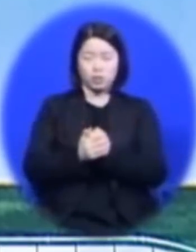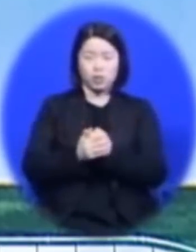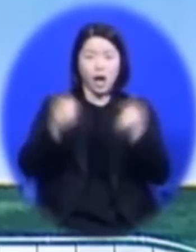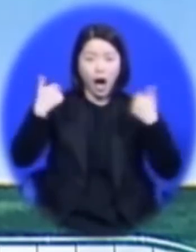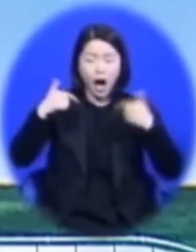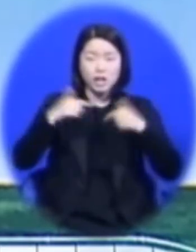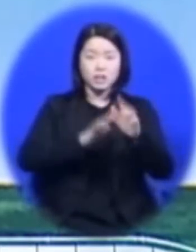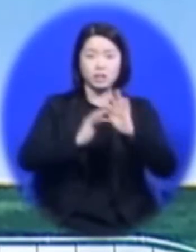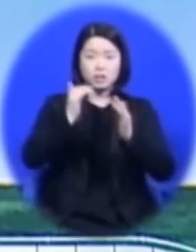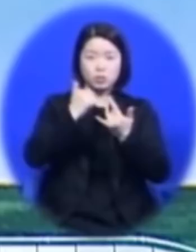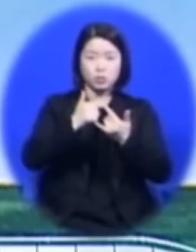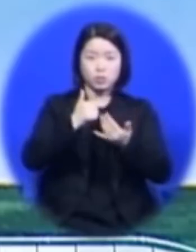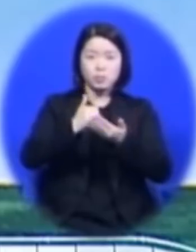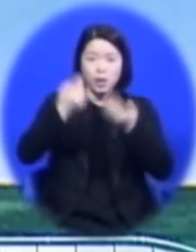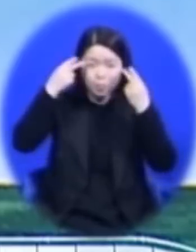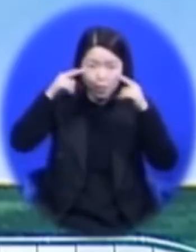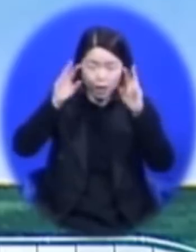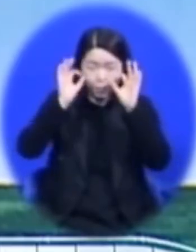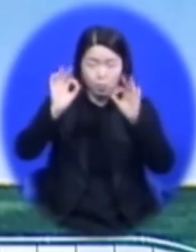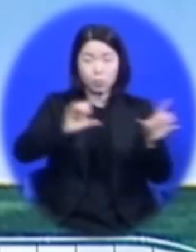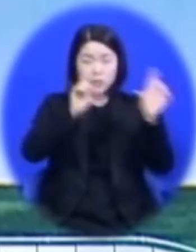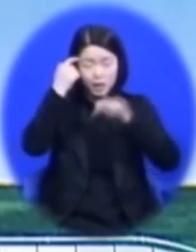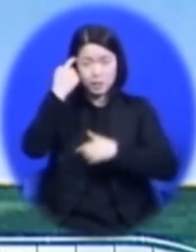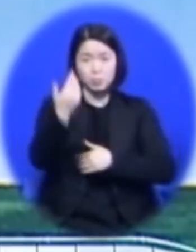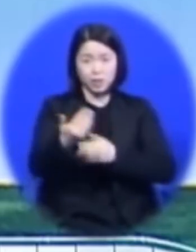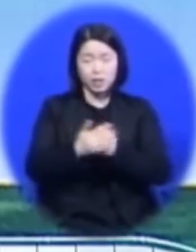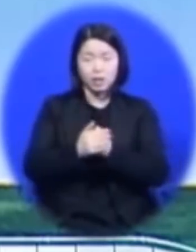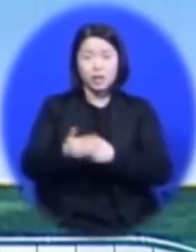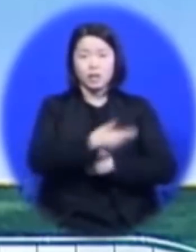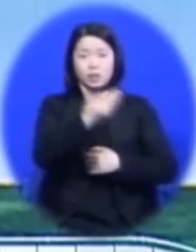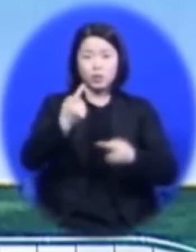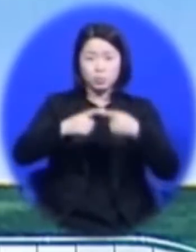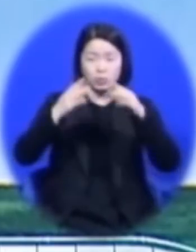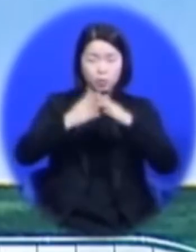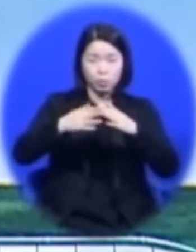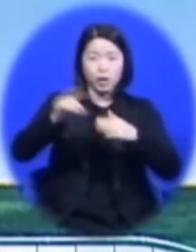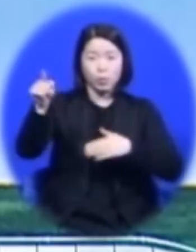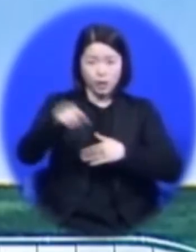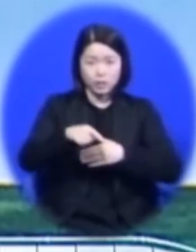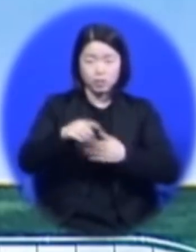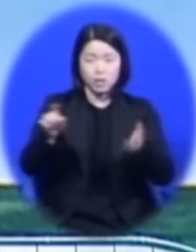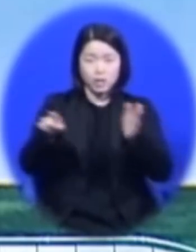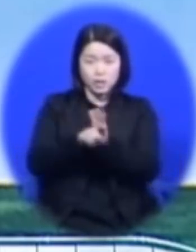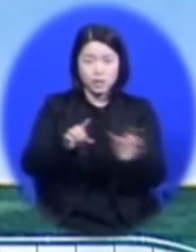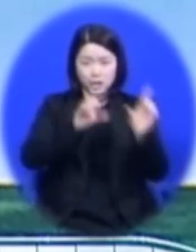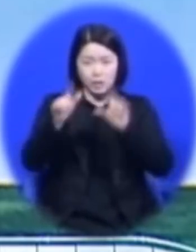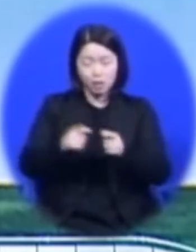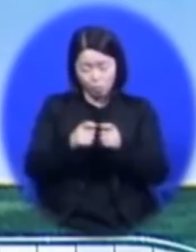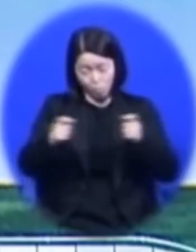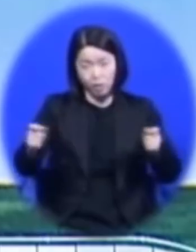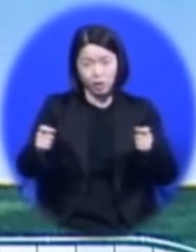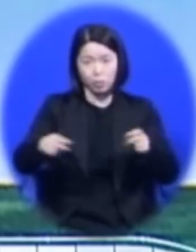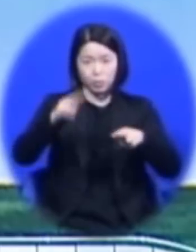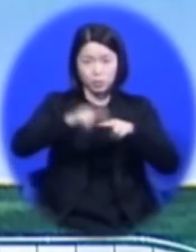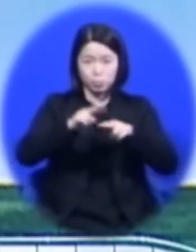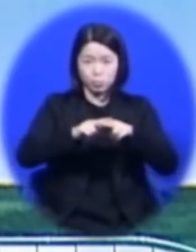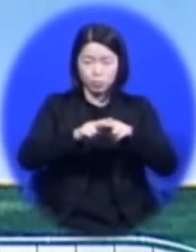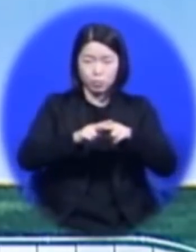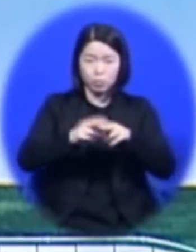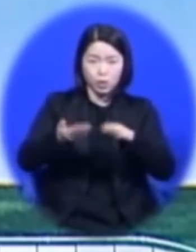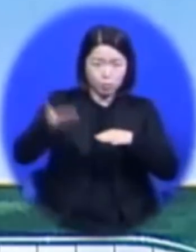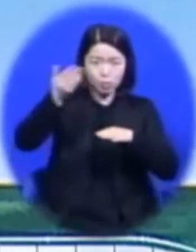예수님을 바라보고 사십니다 여러분이 교회에 나오셔서 시장성을 올해 하시고 직분도 중지 이기시고